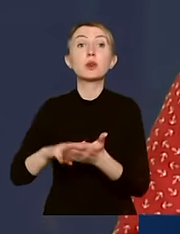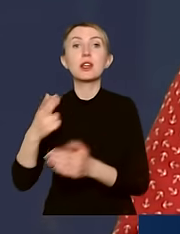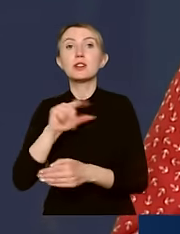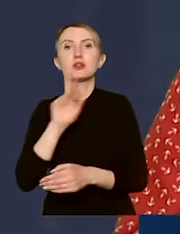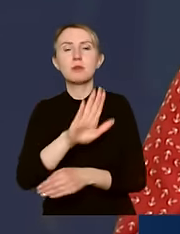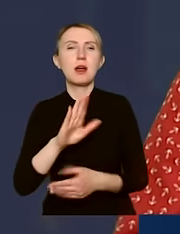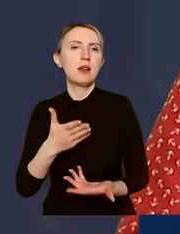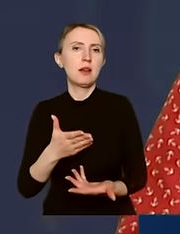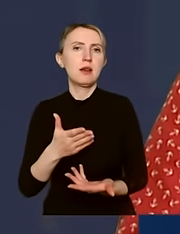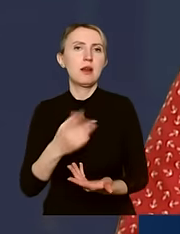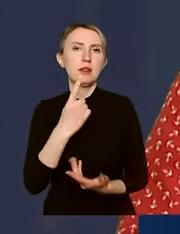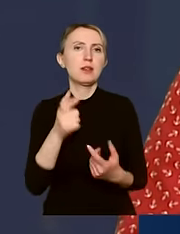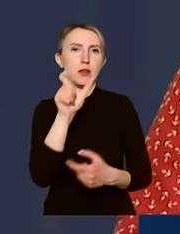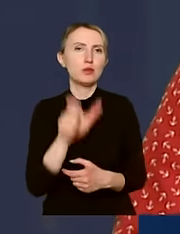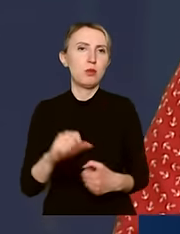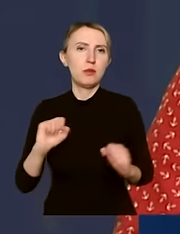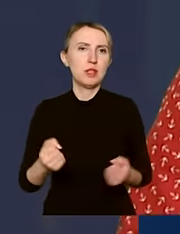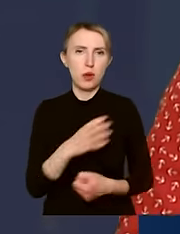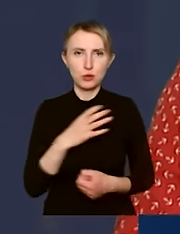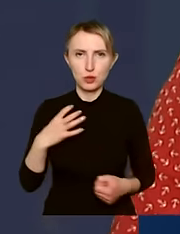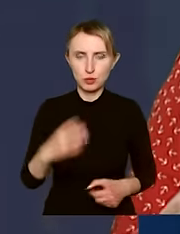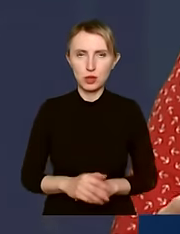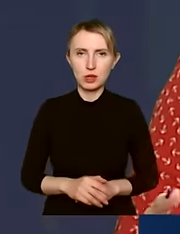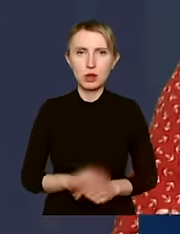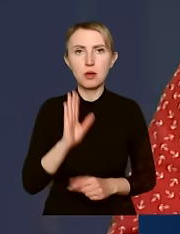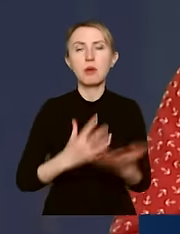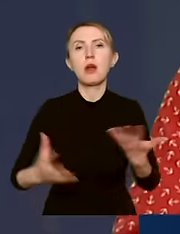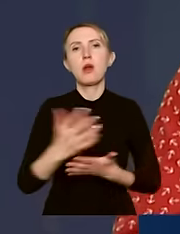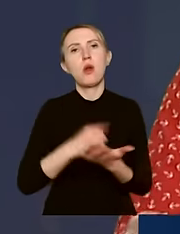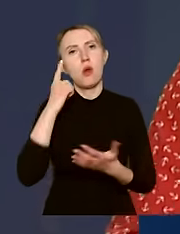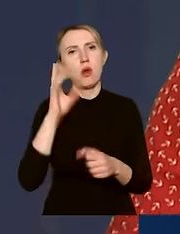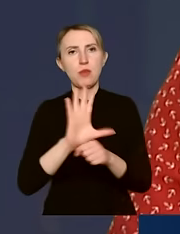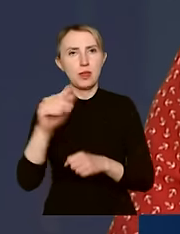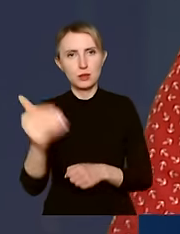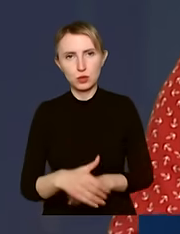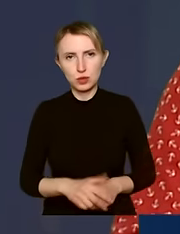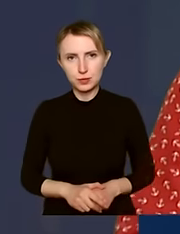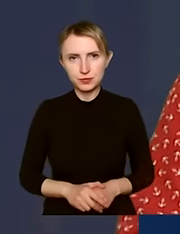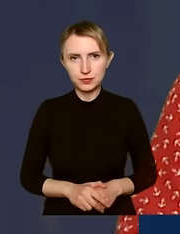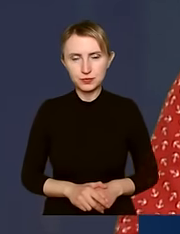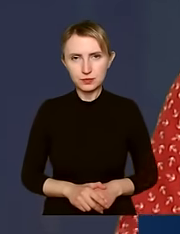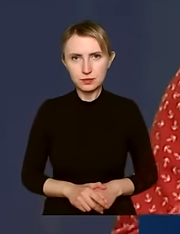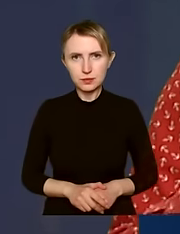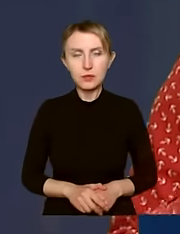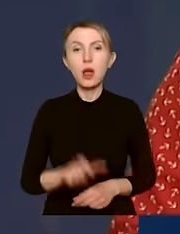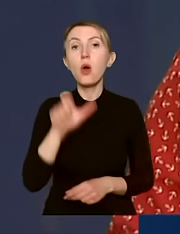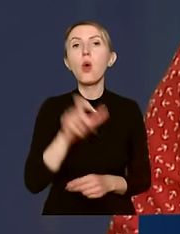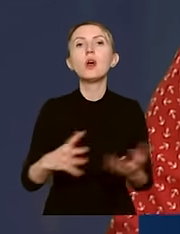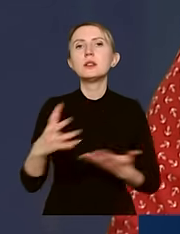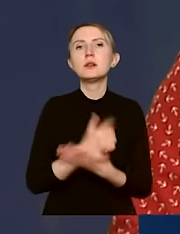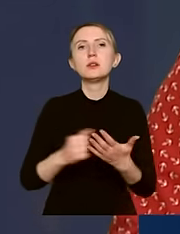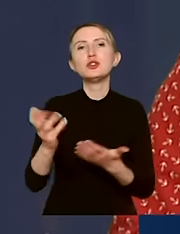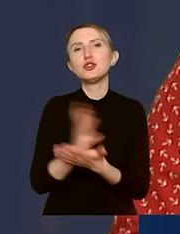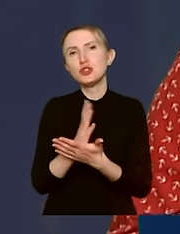prowadzi jednoosobową działalność gospodarczą i ma dochodu około 15 tysięcy. Mało tego, osoba, która zarabia